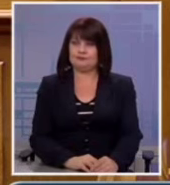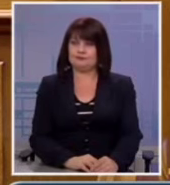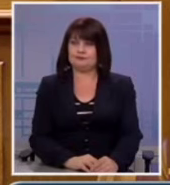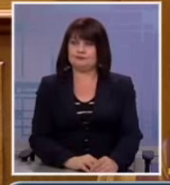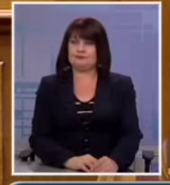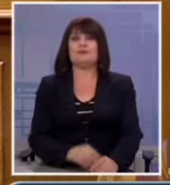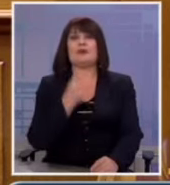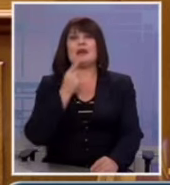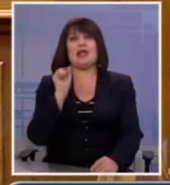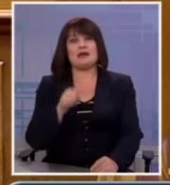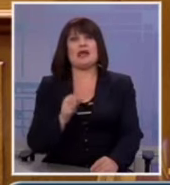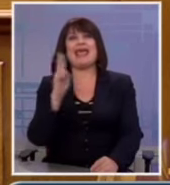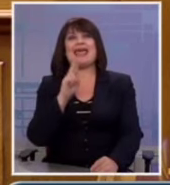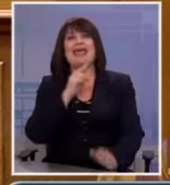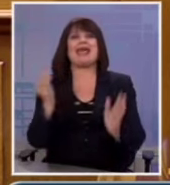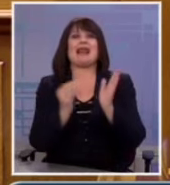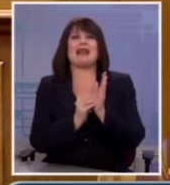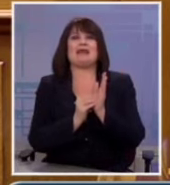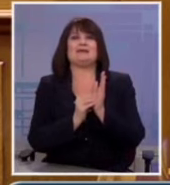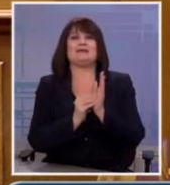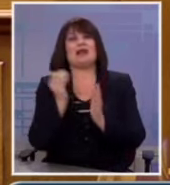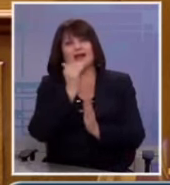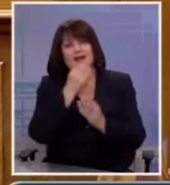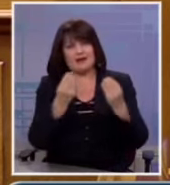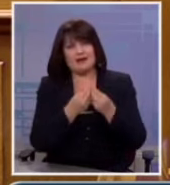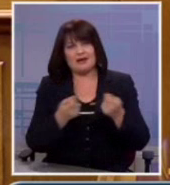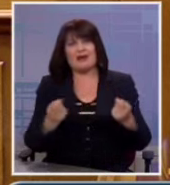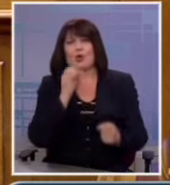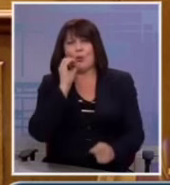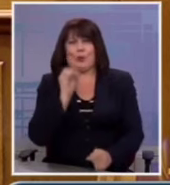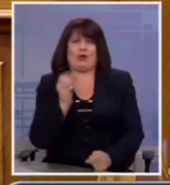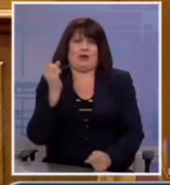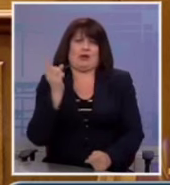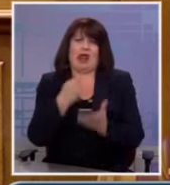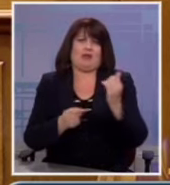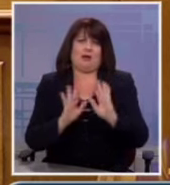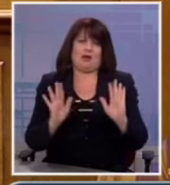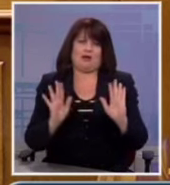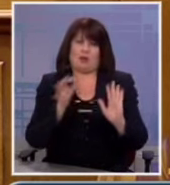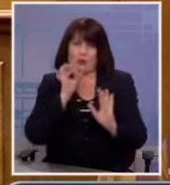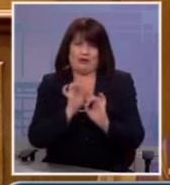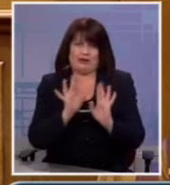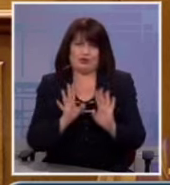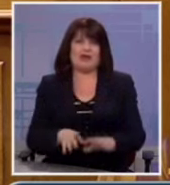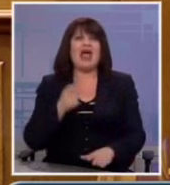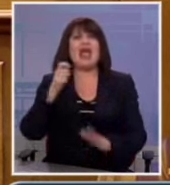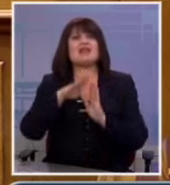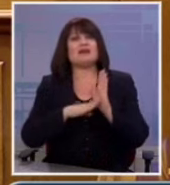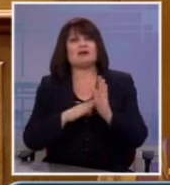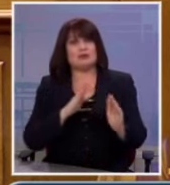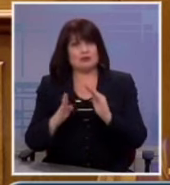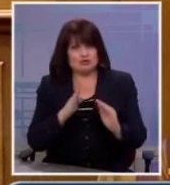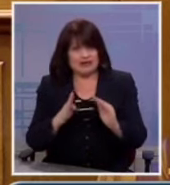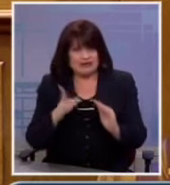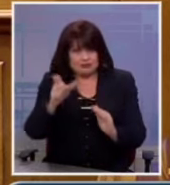Λέει ναι στη ρήτρα, στην άμεση εφαρμογή της ρήτρας μηδενικού ελλείμματος. Τι θα κάνουμε με το ασφαλιστικό, θα προστατέψουμε